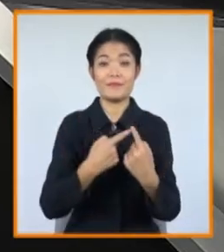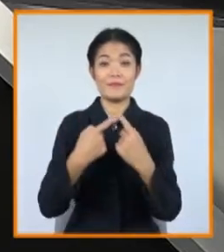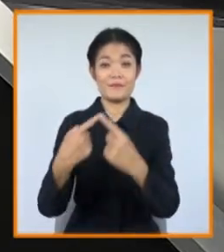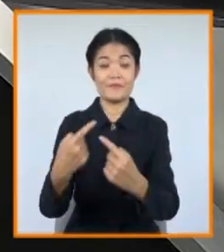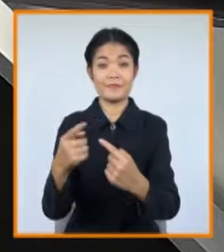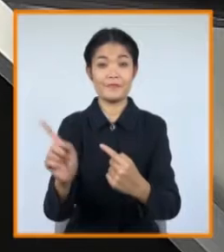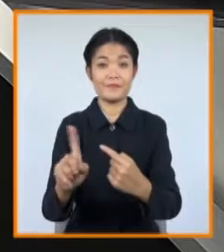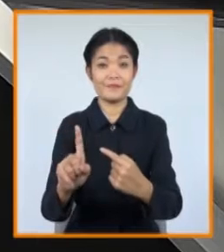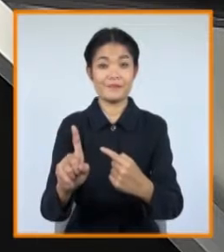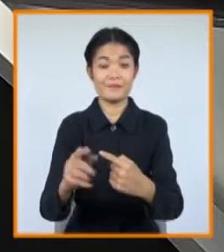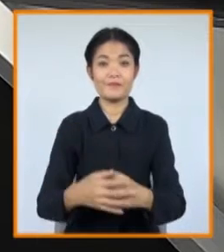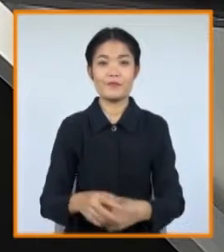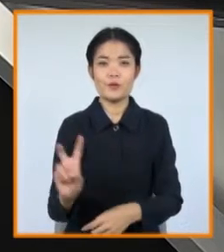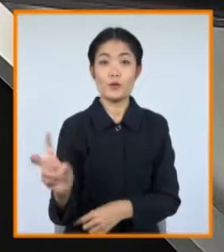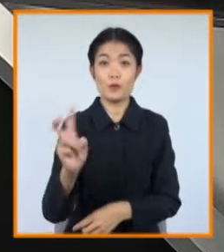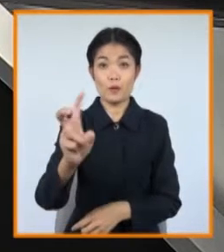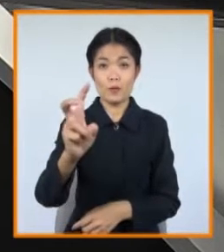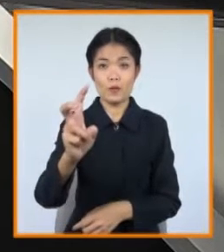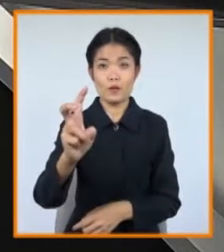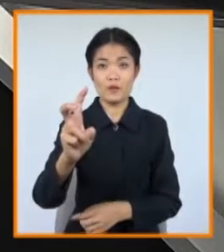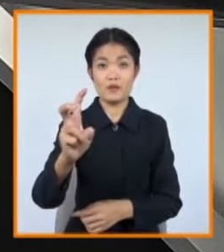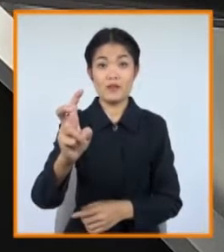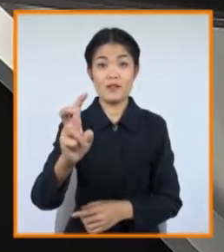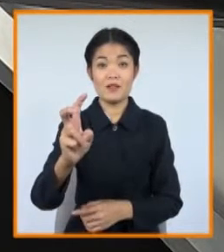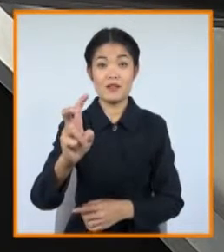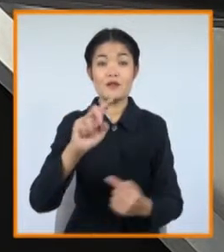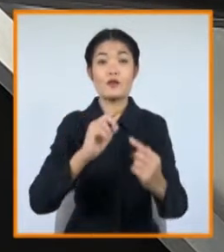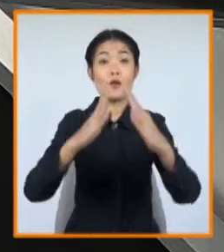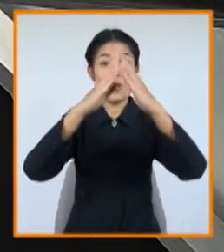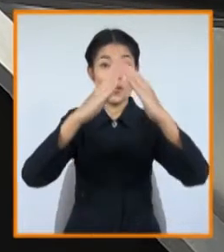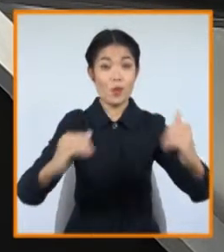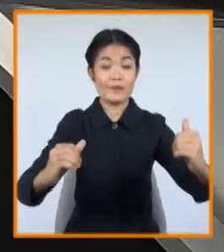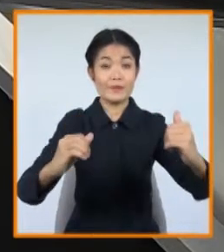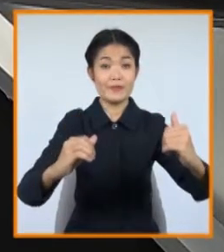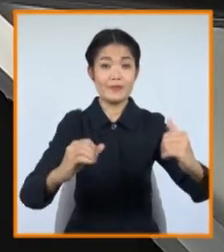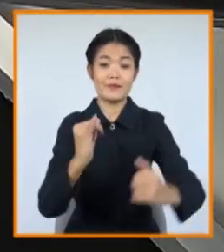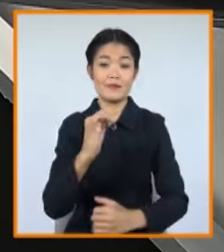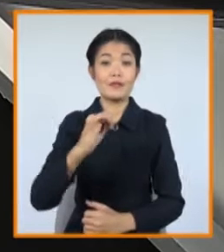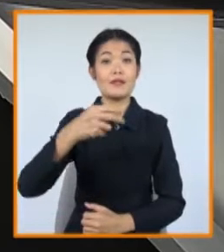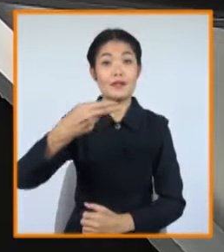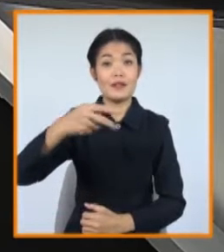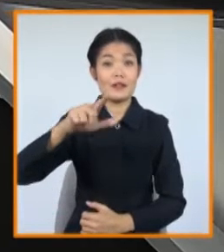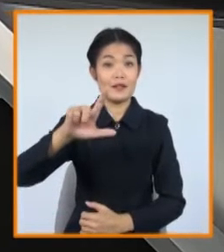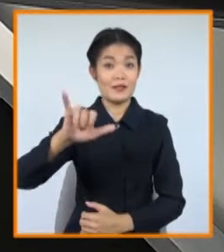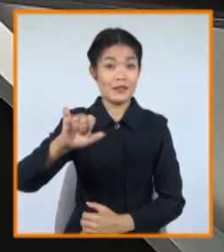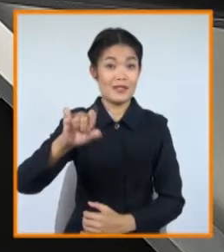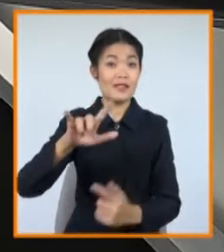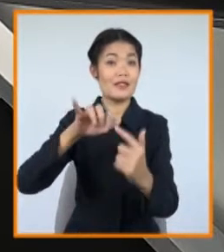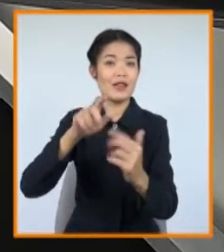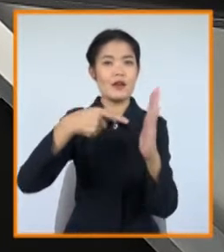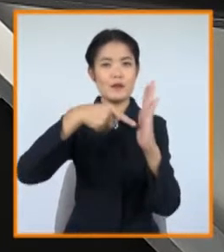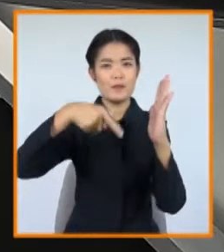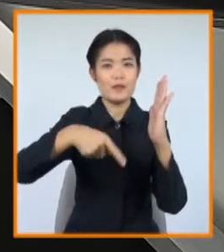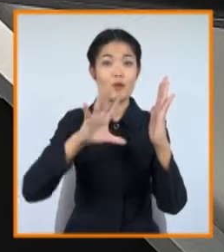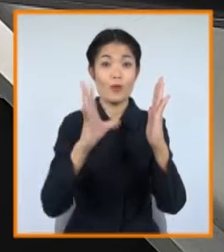ต่อกันที่เรื่องของงูค่ะคืออย่างนี้ค่ะเรื่องของเรื่องบรรยากาศที่วัดใหญ่ที่วัดรัตนมหาธาตุวรมหาวิหารที่จังหวัดพิษณุโล